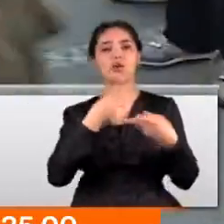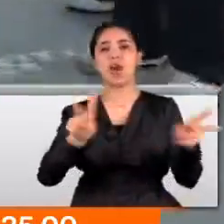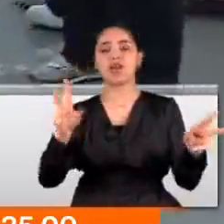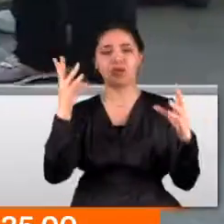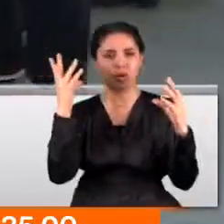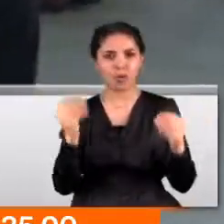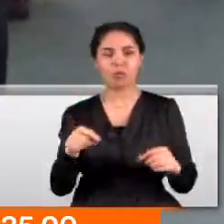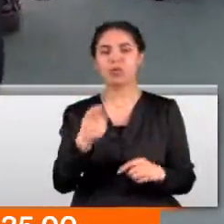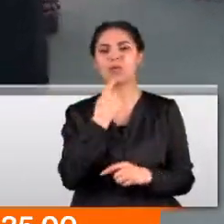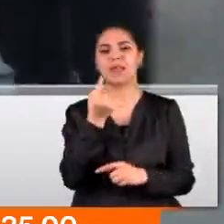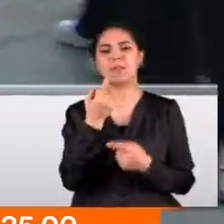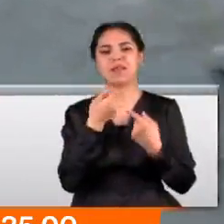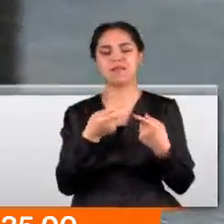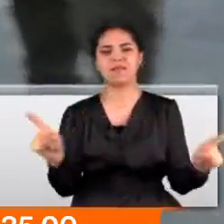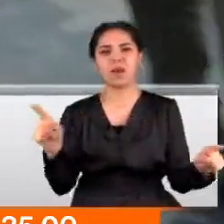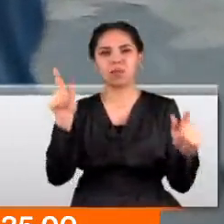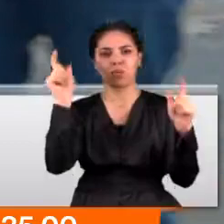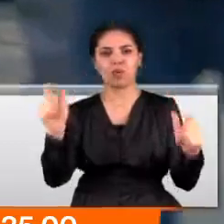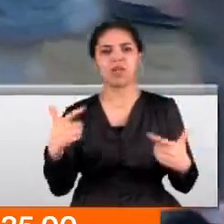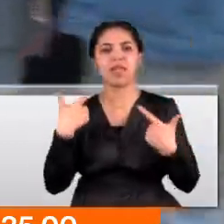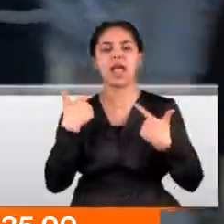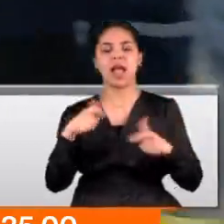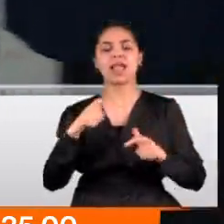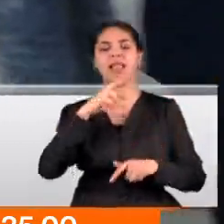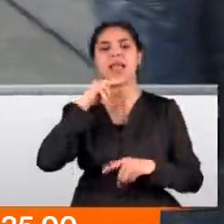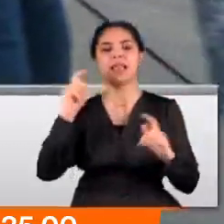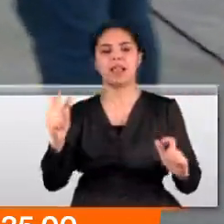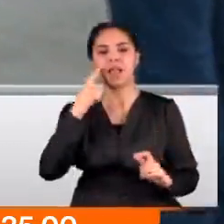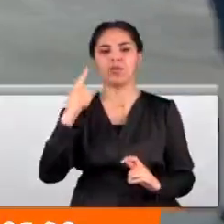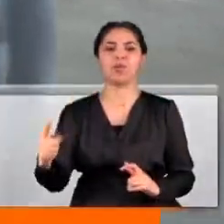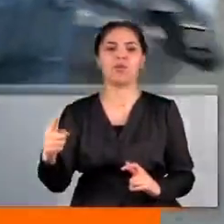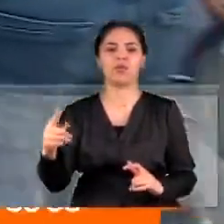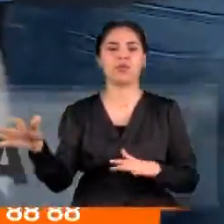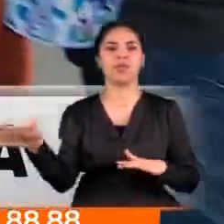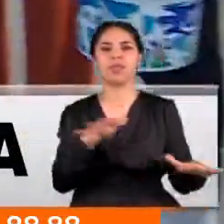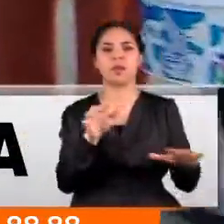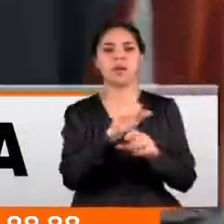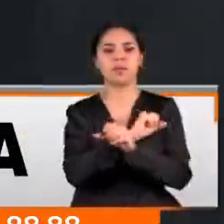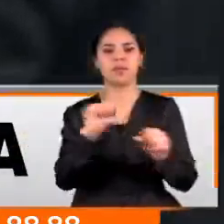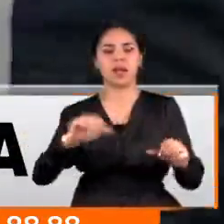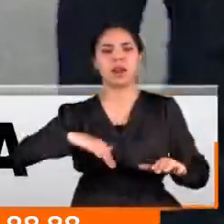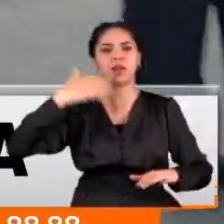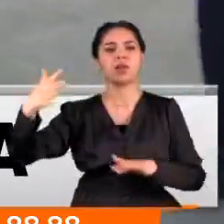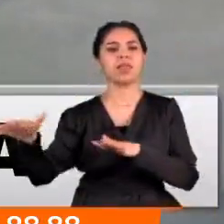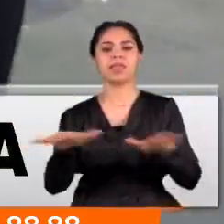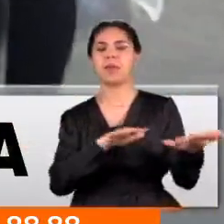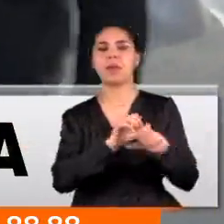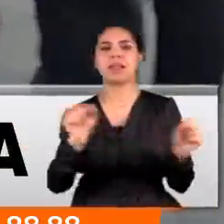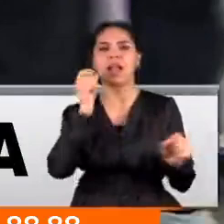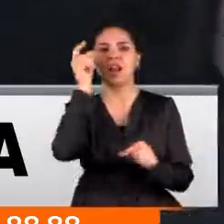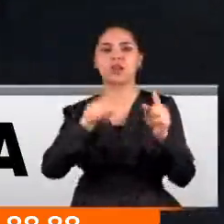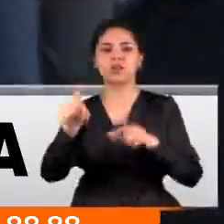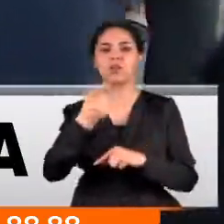bu yıl biraz farklı bu noktada Hatay iskenderun'dayız Çünkü deprem felaketinin ardından depremzedeler